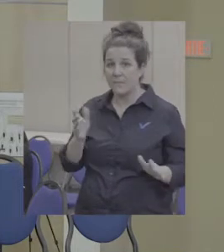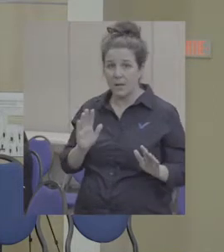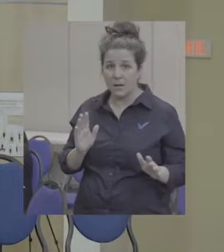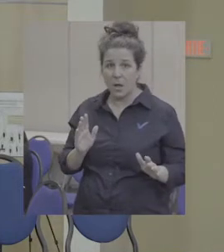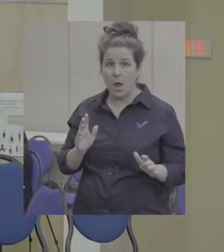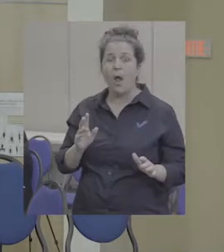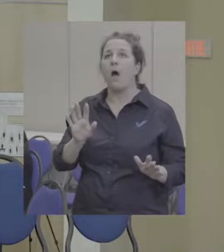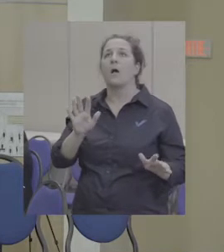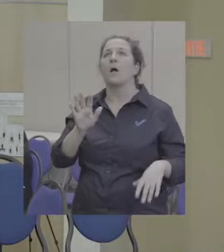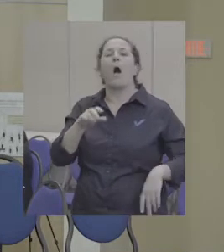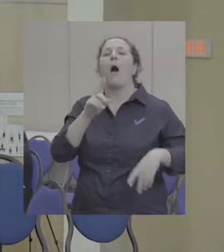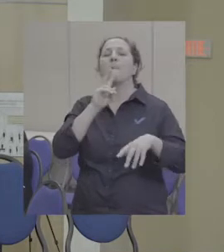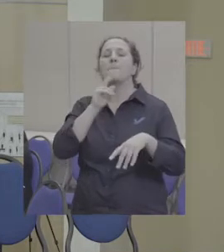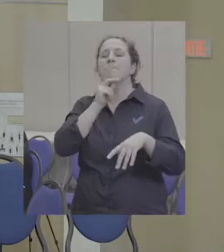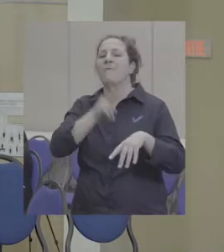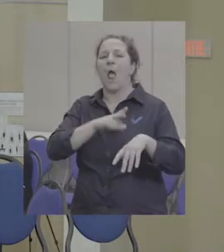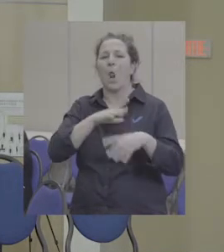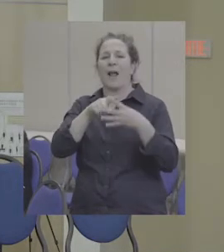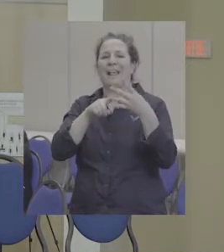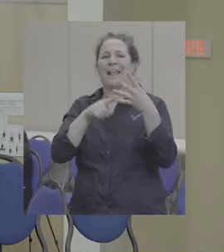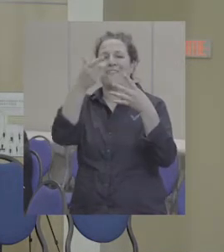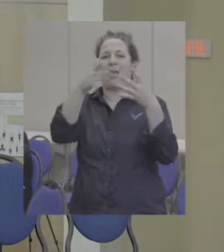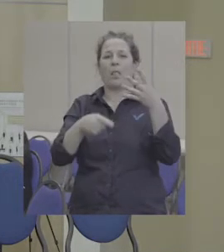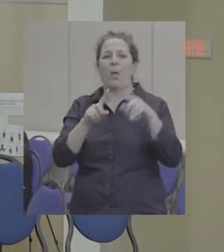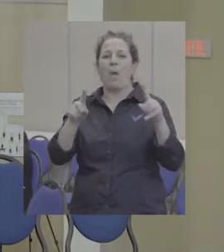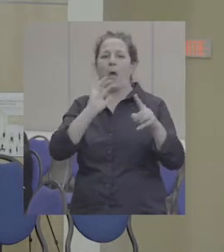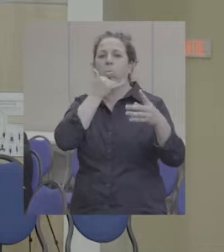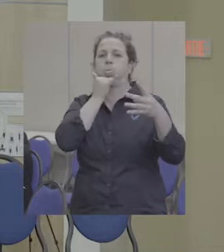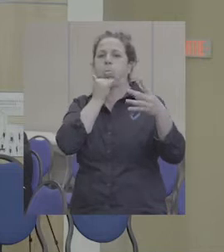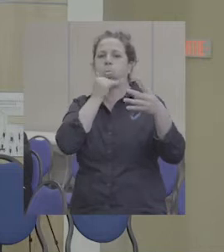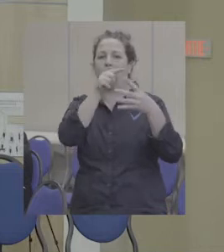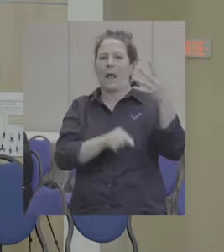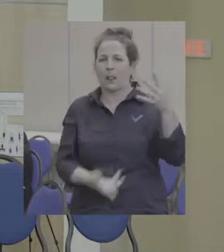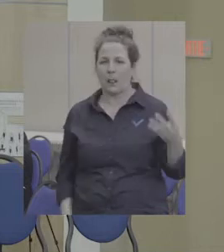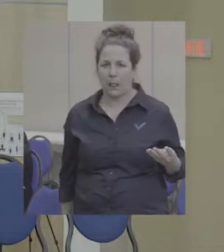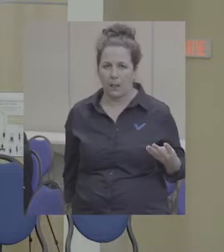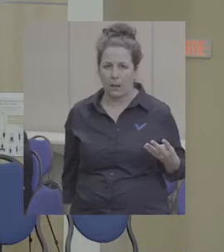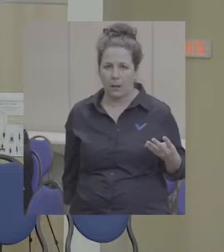Non, il y a 4 choses de fait, mais ils sont mal faites.